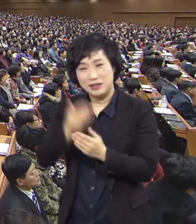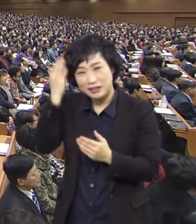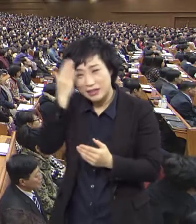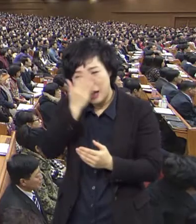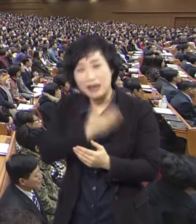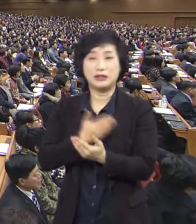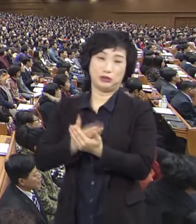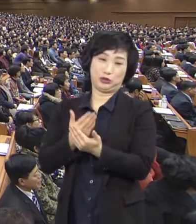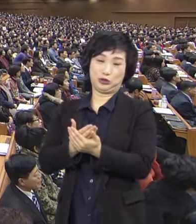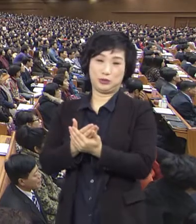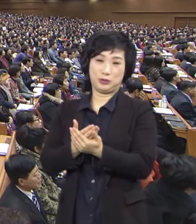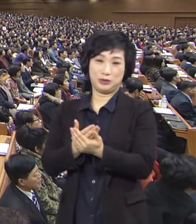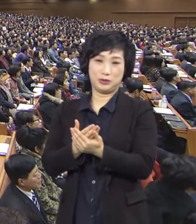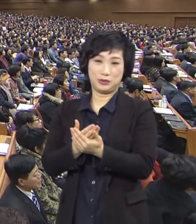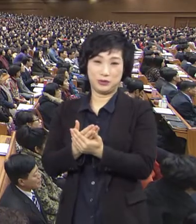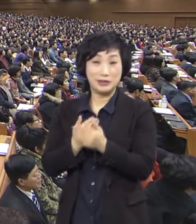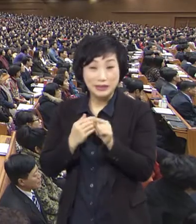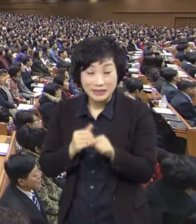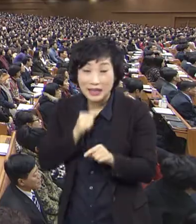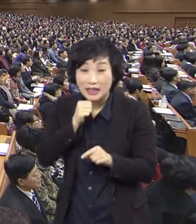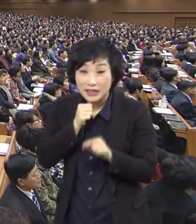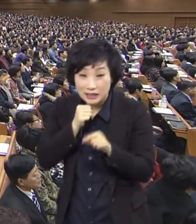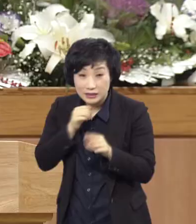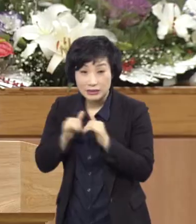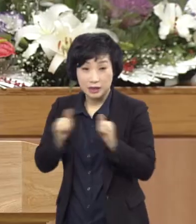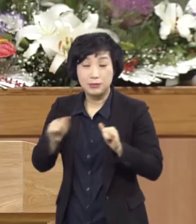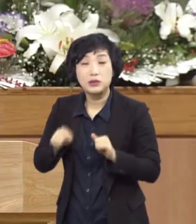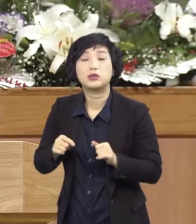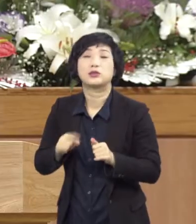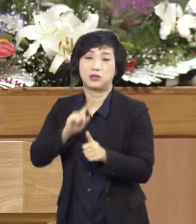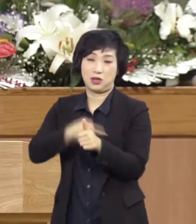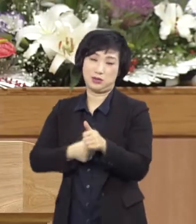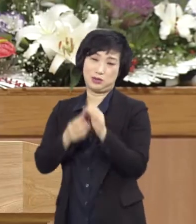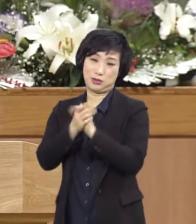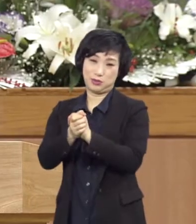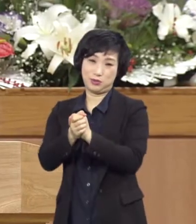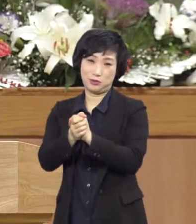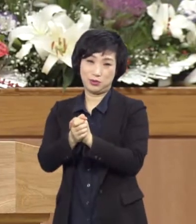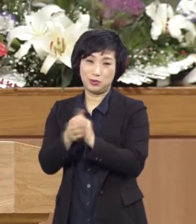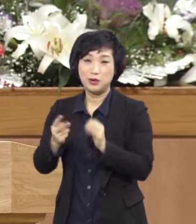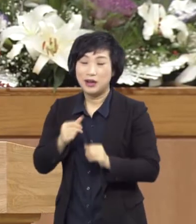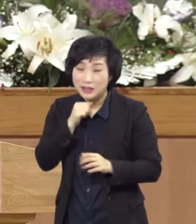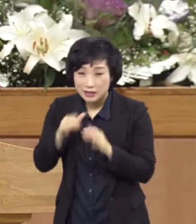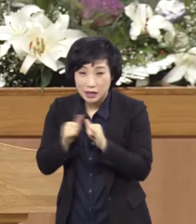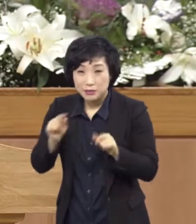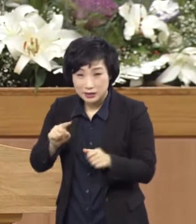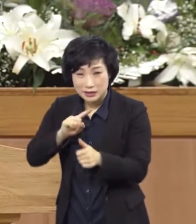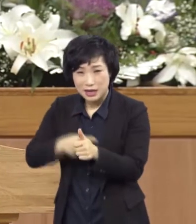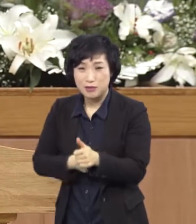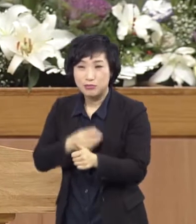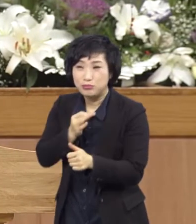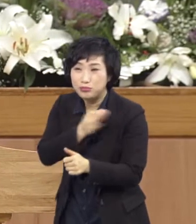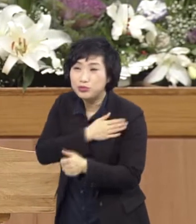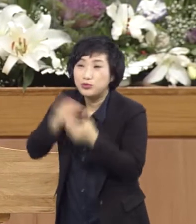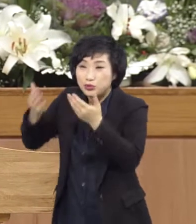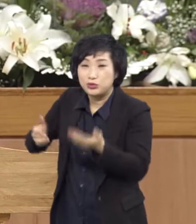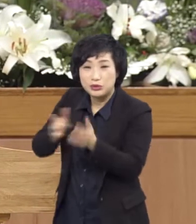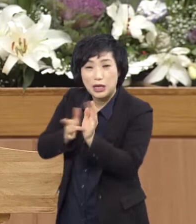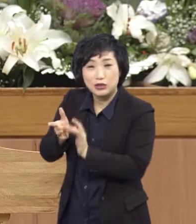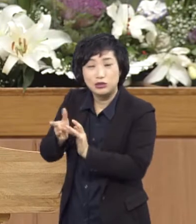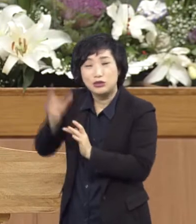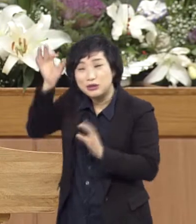주시옵소서. 이 가난한 자는 기도하고 이 가난한 자는 부유케 하실